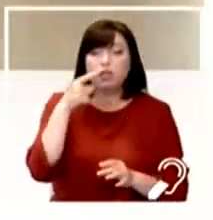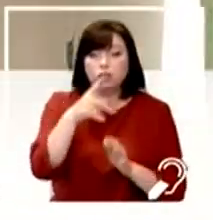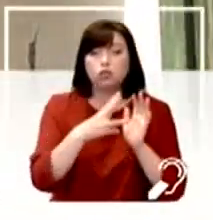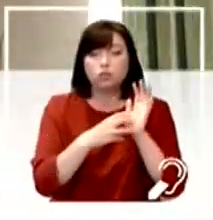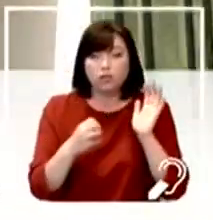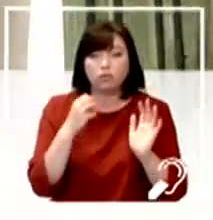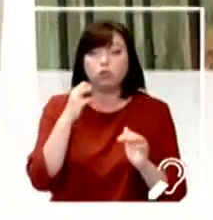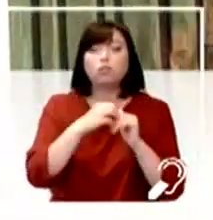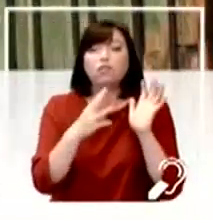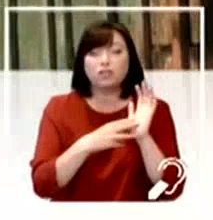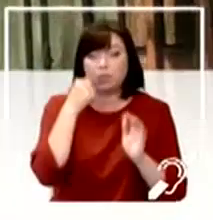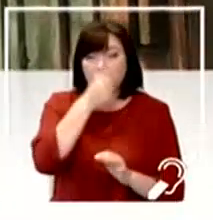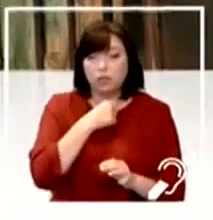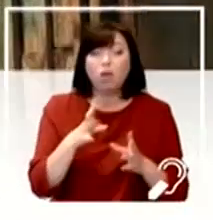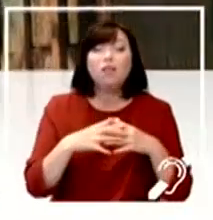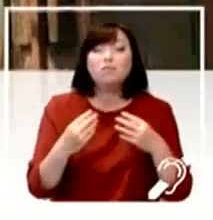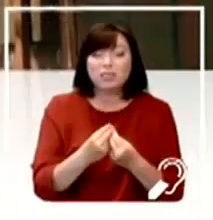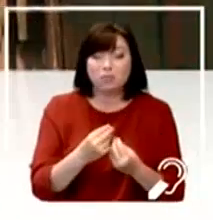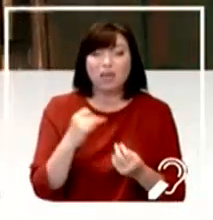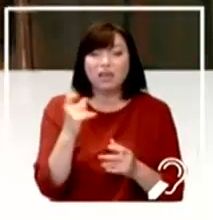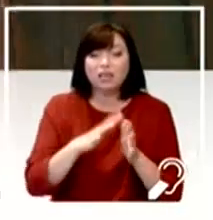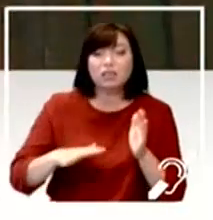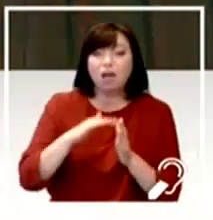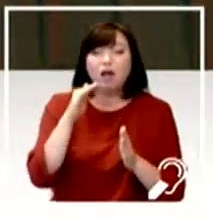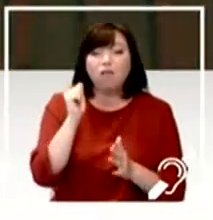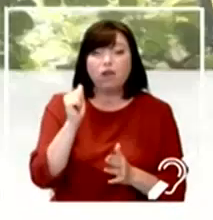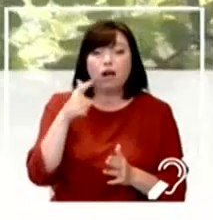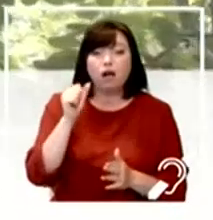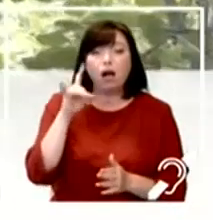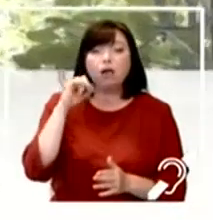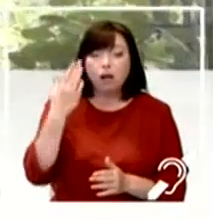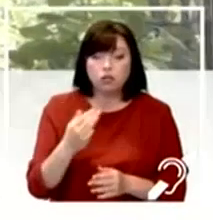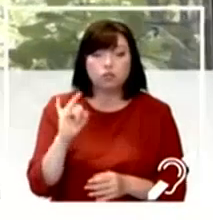noiembrie 1818 într-o familie din zona Făgărașului